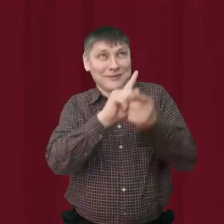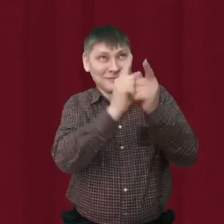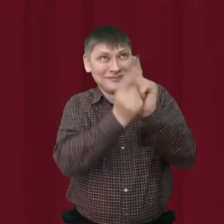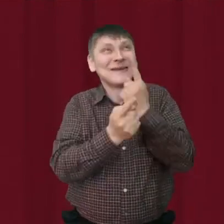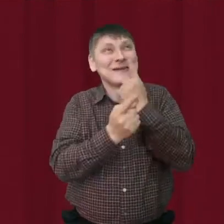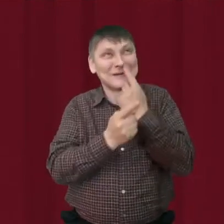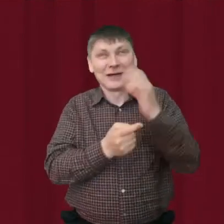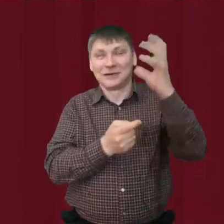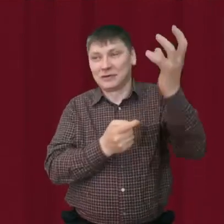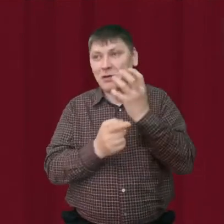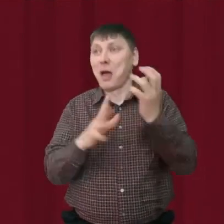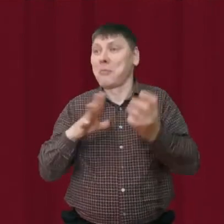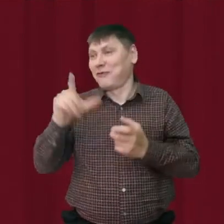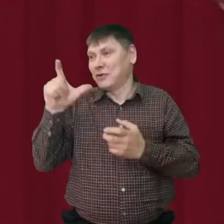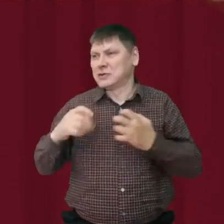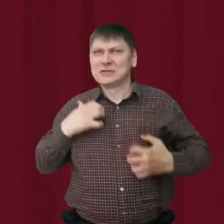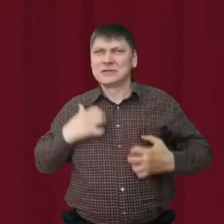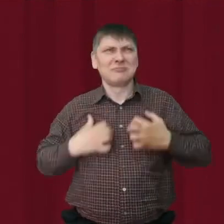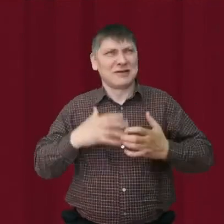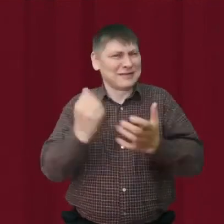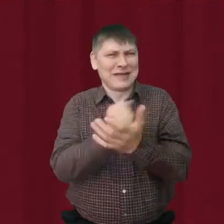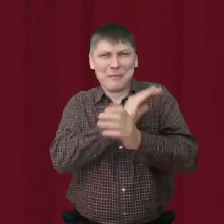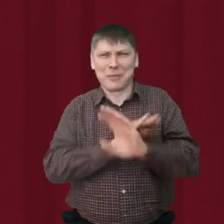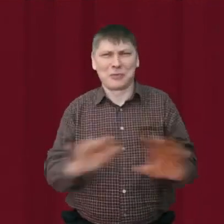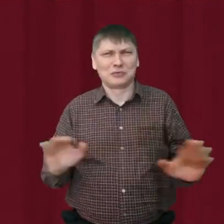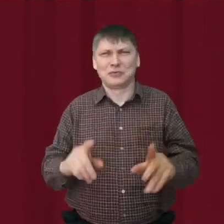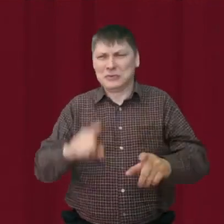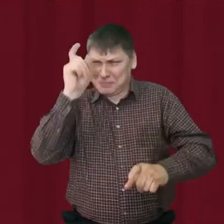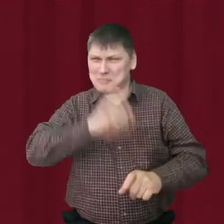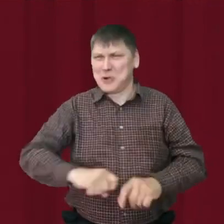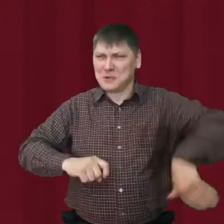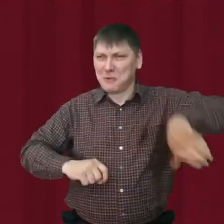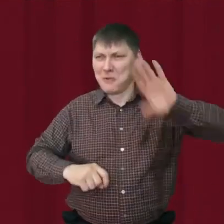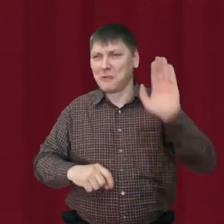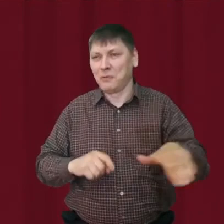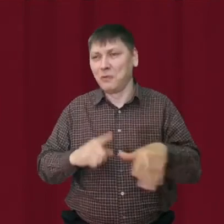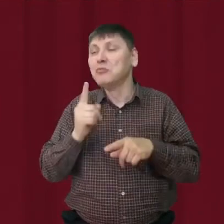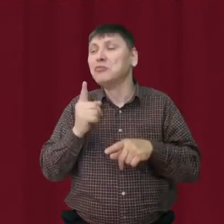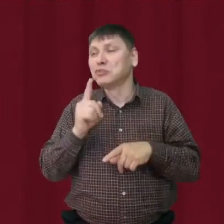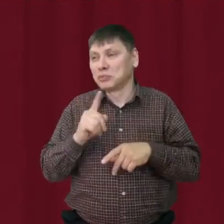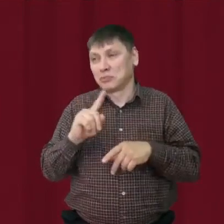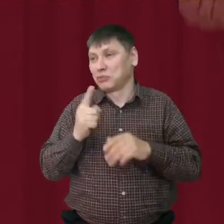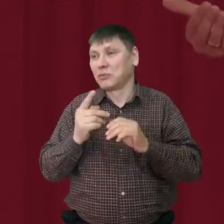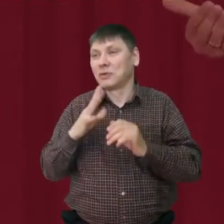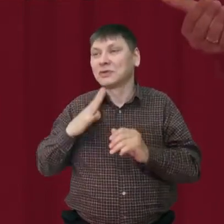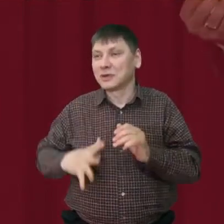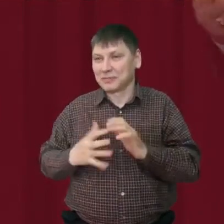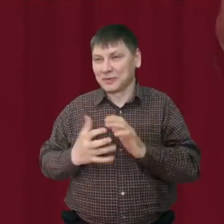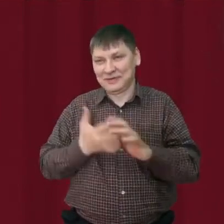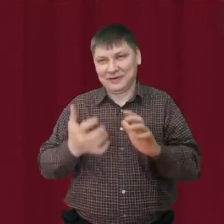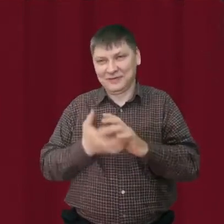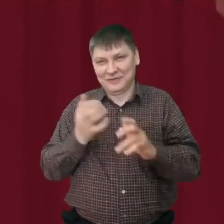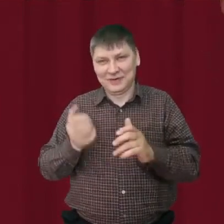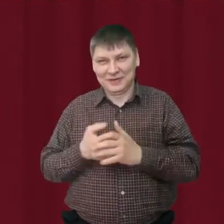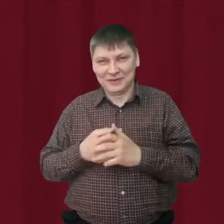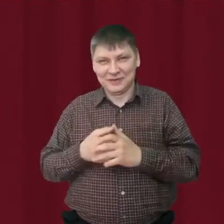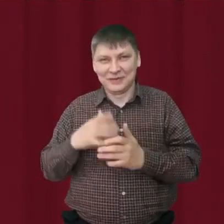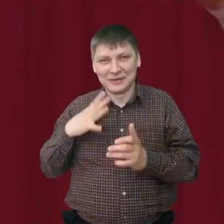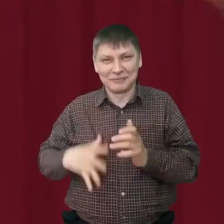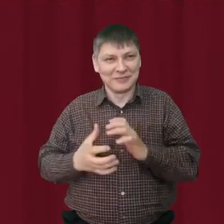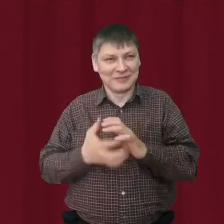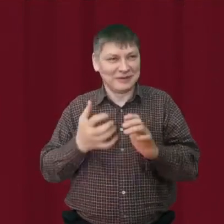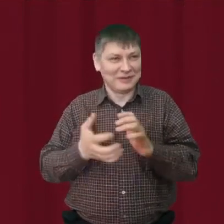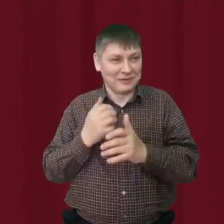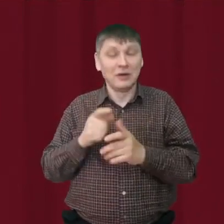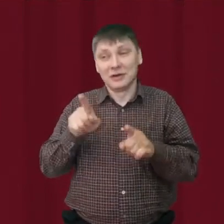и потом обижается. Не получилось, не так, потому что не хватило терпения дождаться, когда это произойдет. Иногда